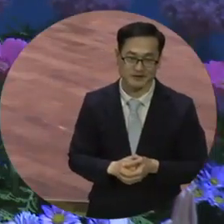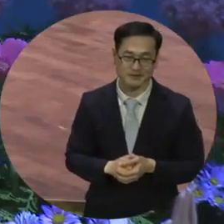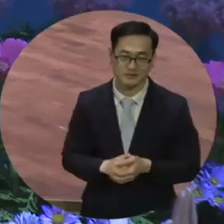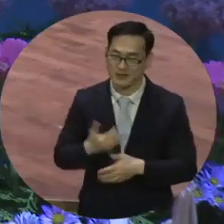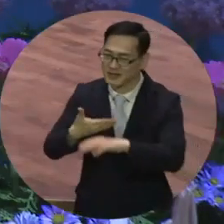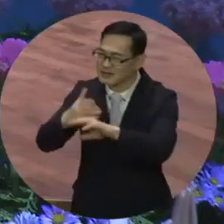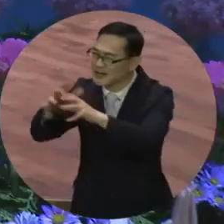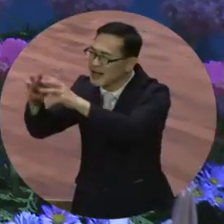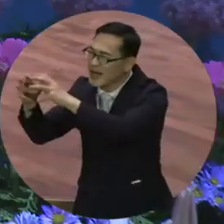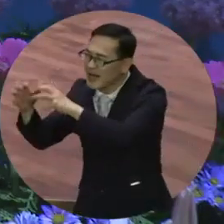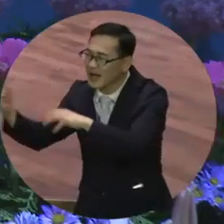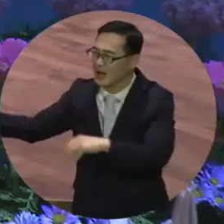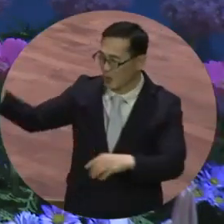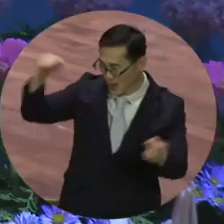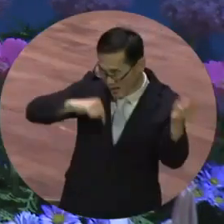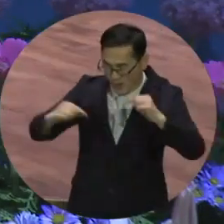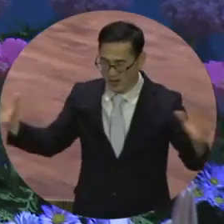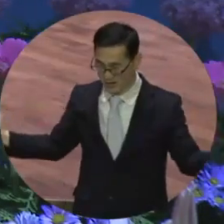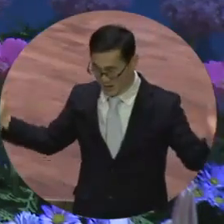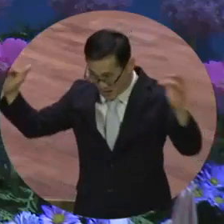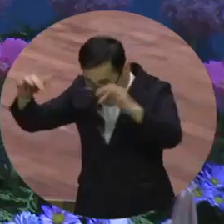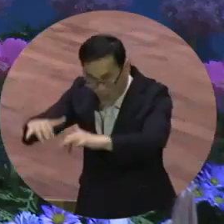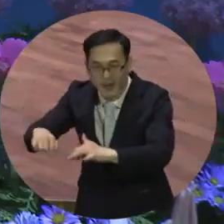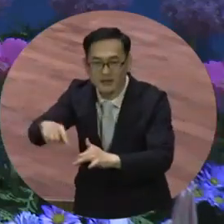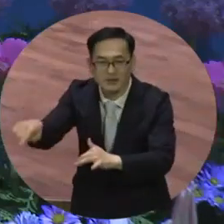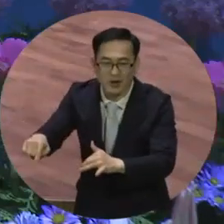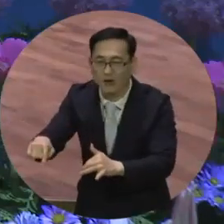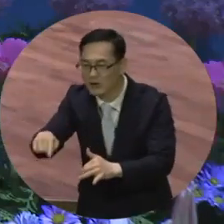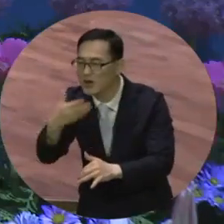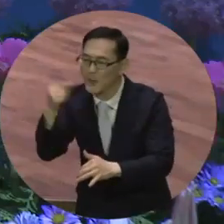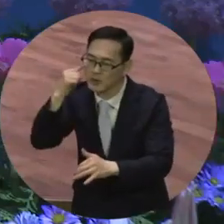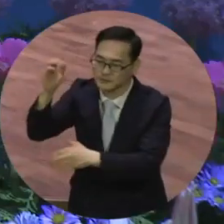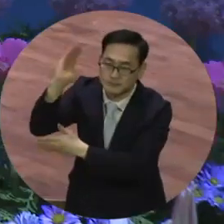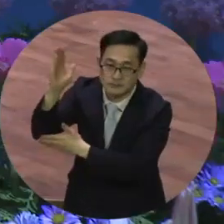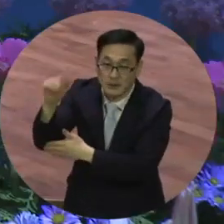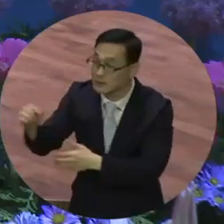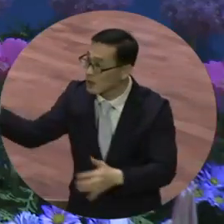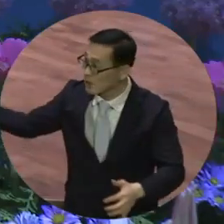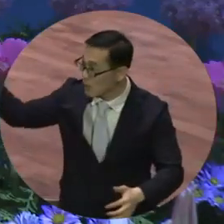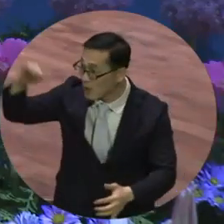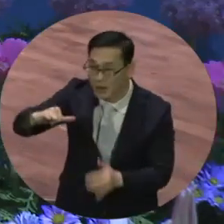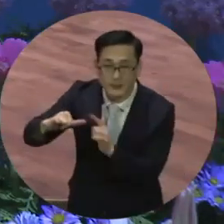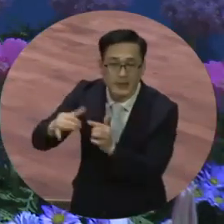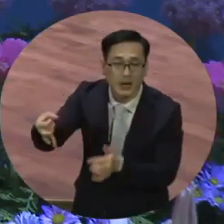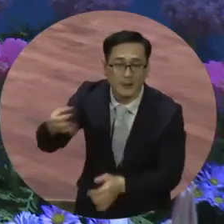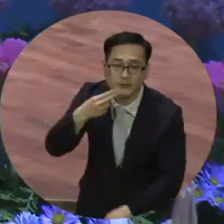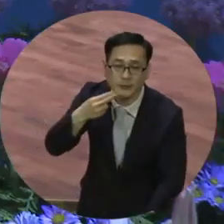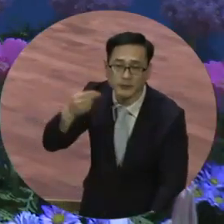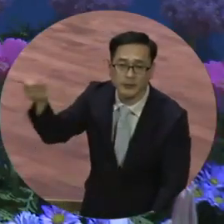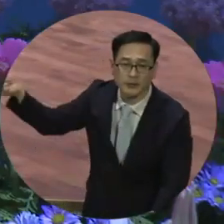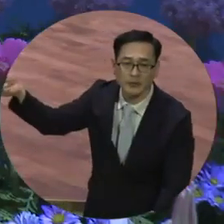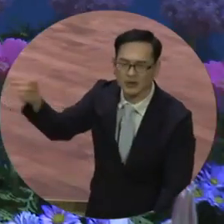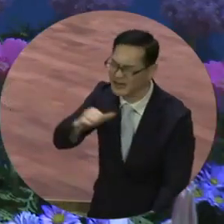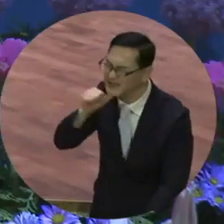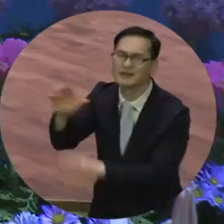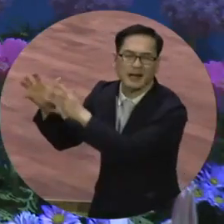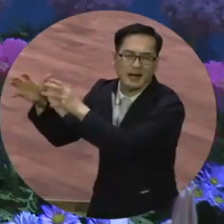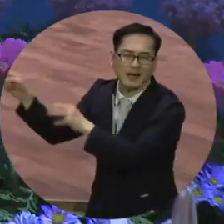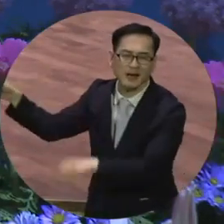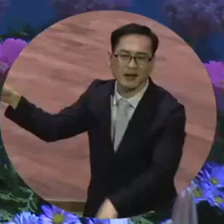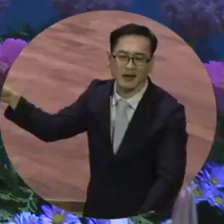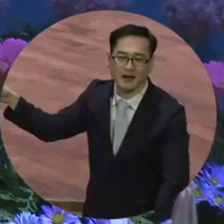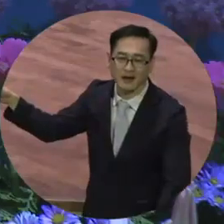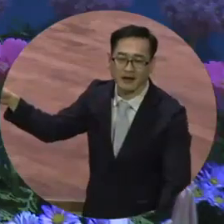많아요. 전부 다 가난한 사람들이고 대부분 어려워. 우리가 도와줘야 돼요. 그리고 사가족 초청을 위한